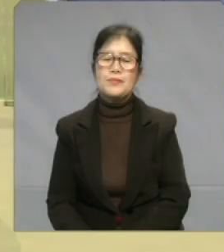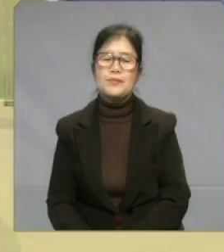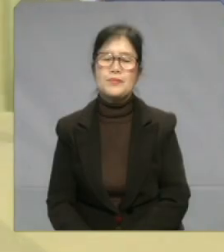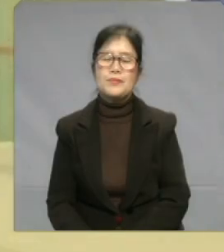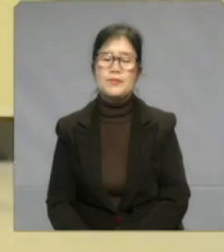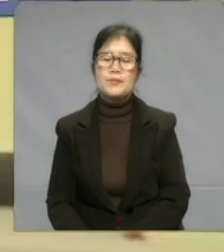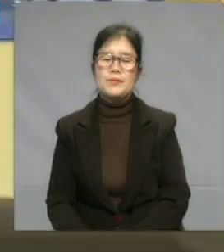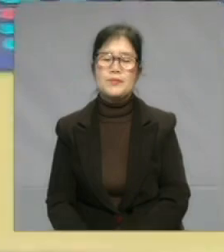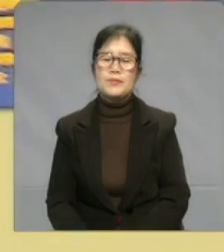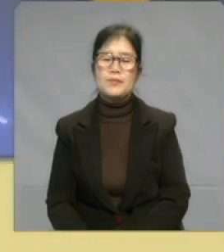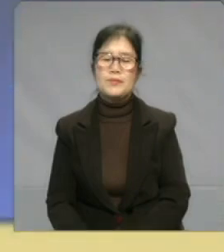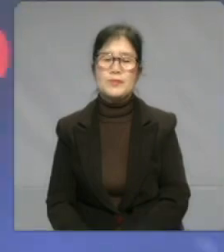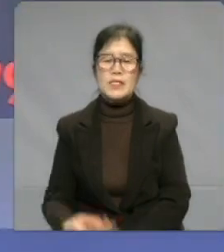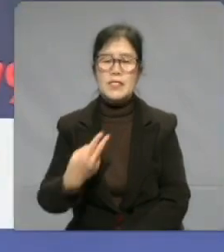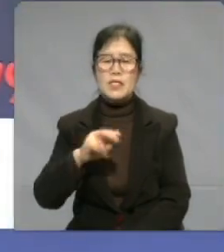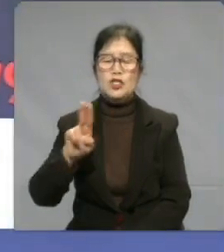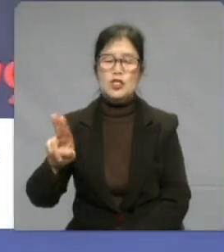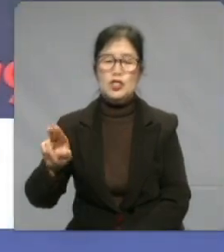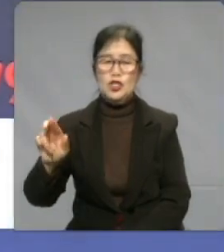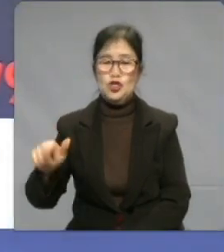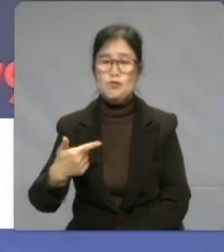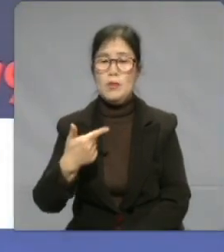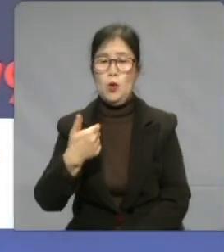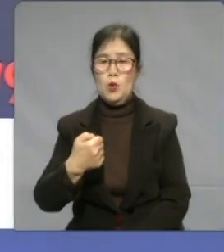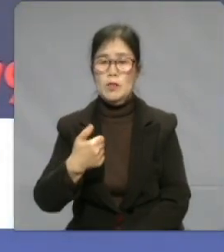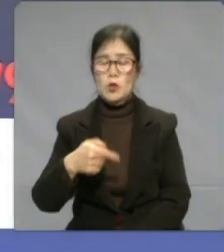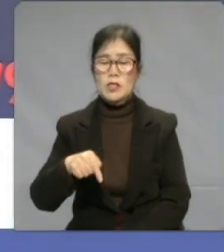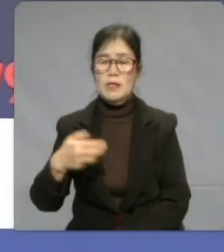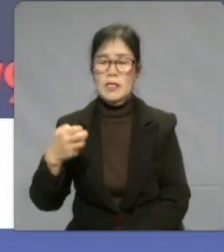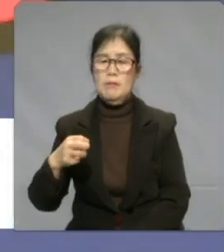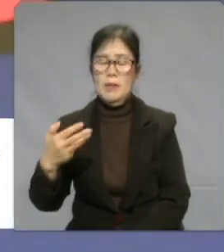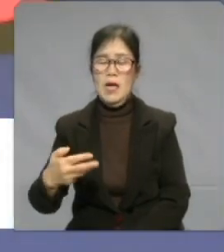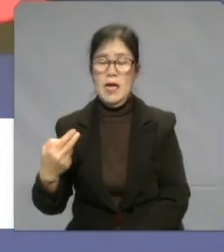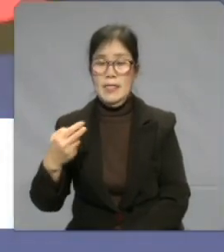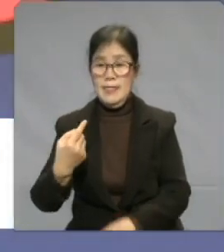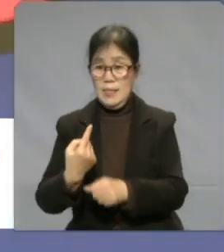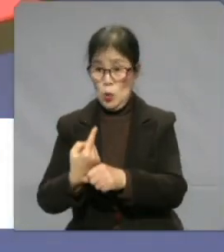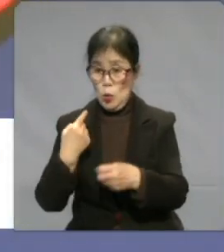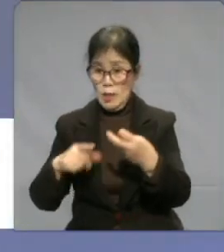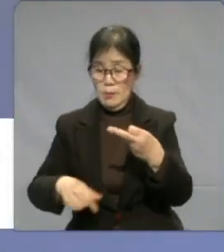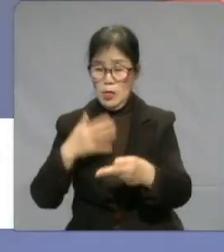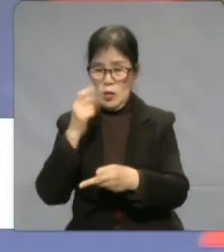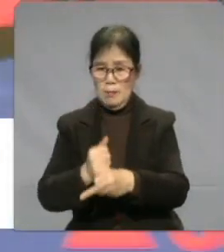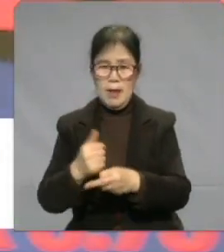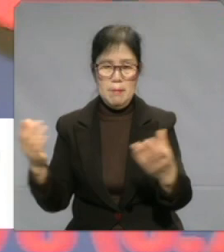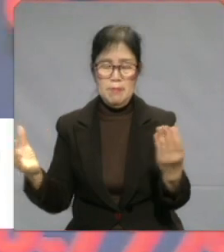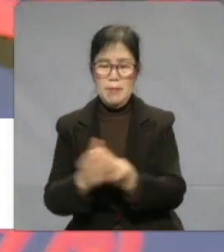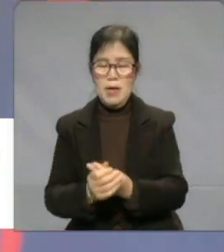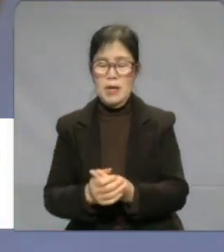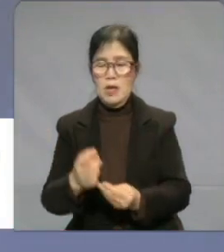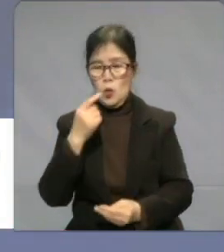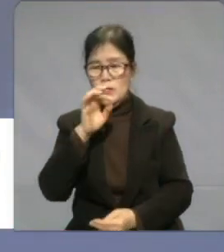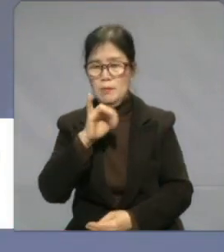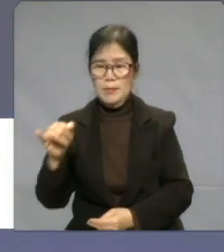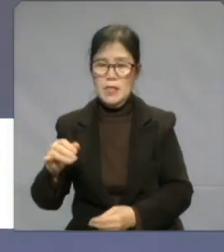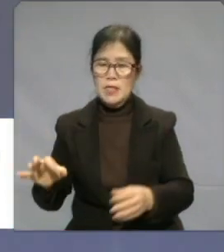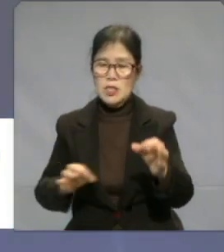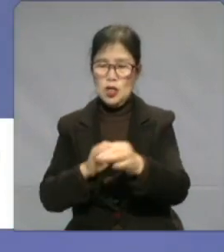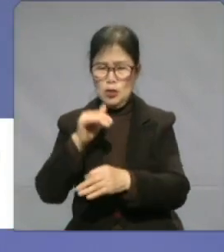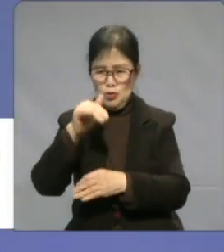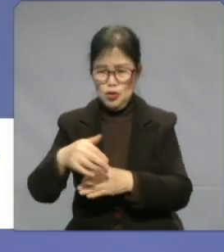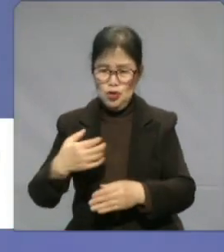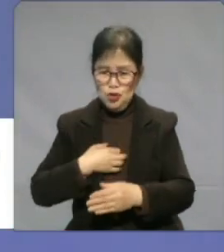기자입니다 255.2 18로 2023년 한해를 마감한 코스피 국내 경기 부진 우려